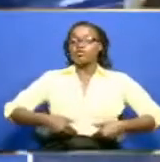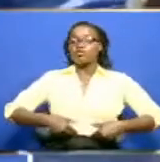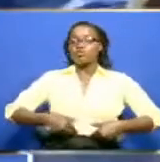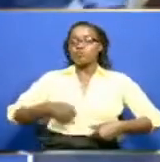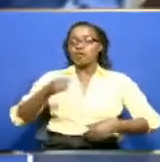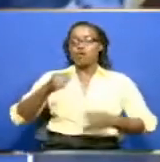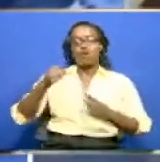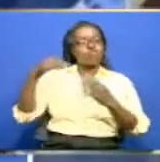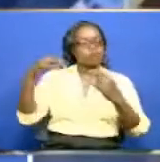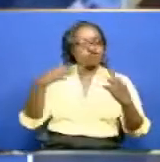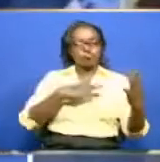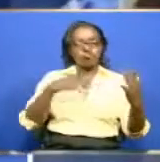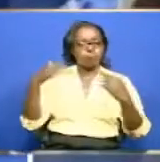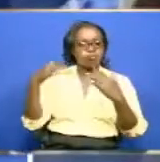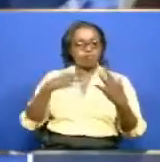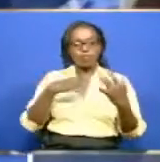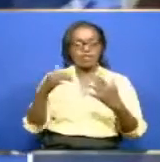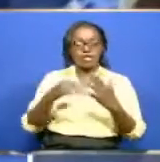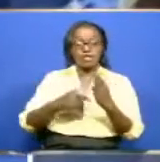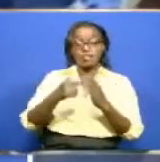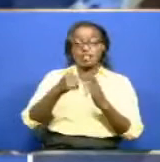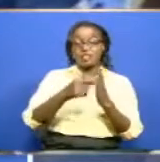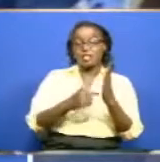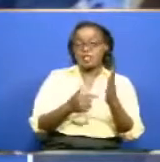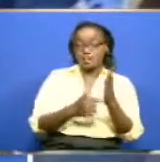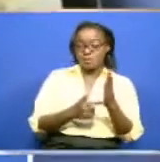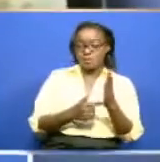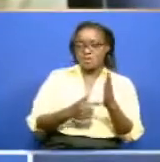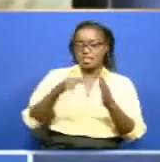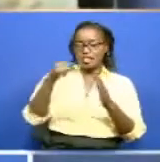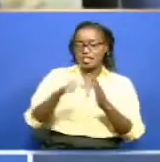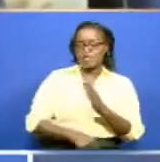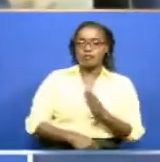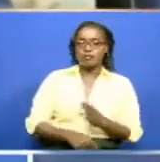fujo. Maelezo zaidi ni katika taarifa yake Simon Achola.